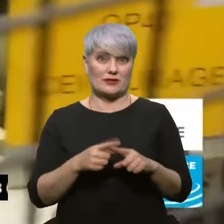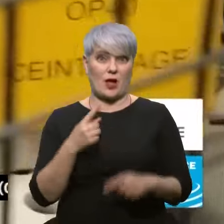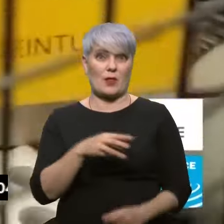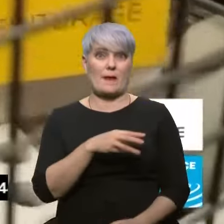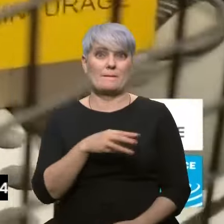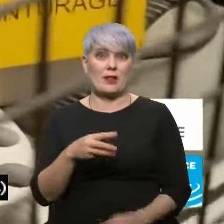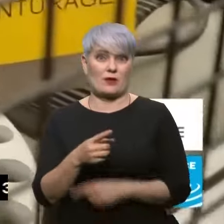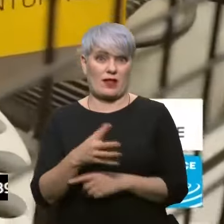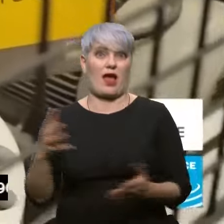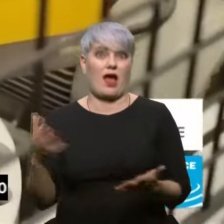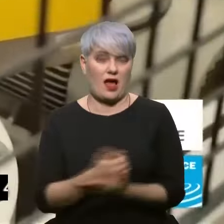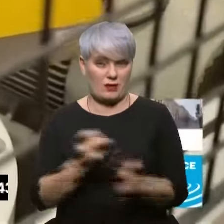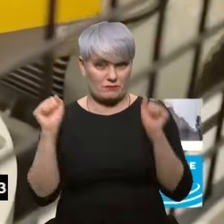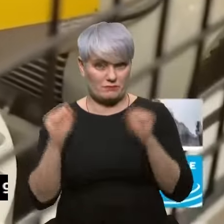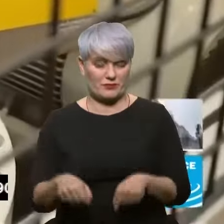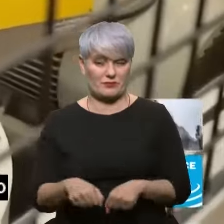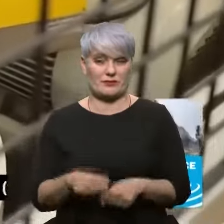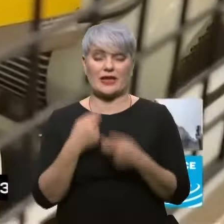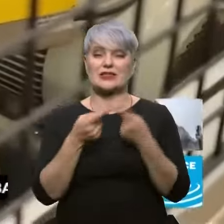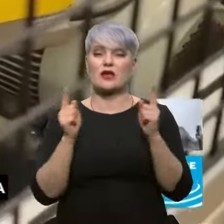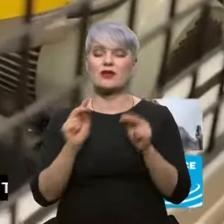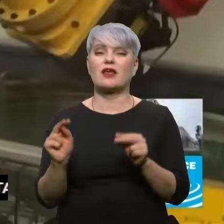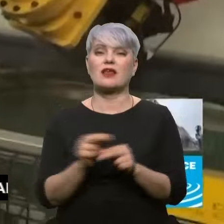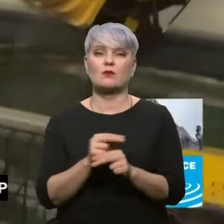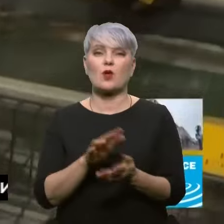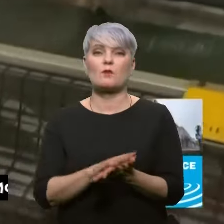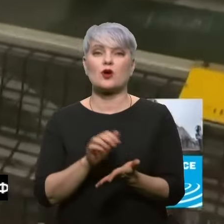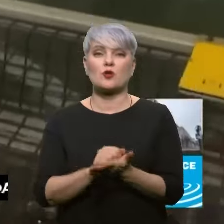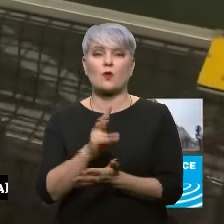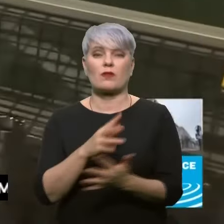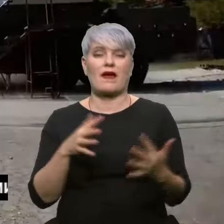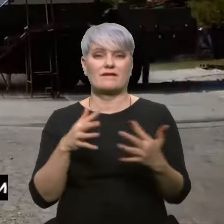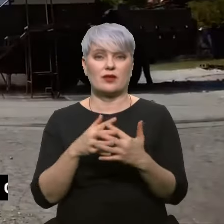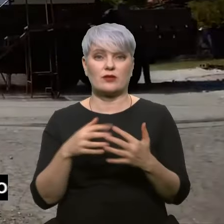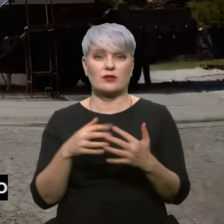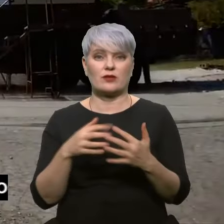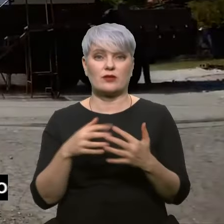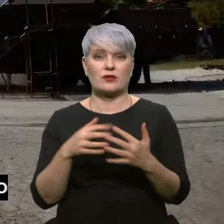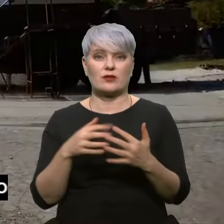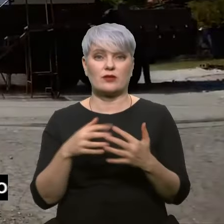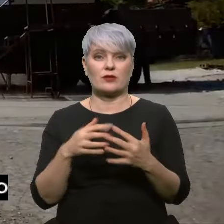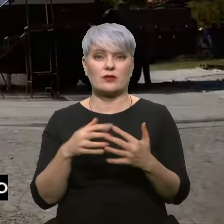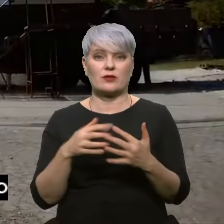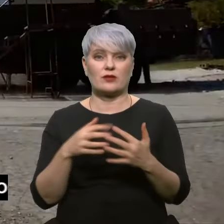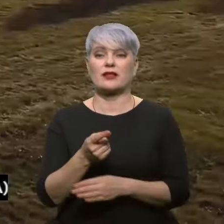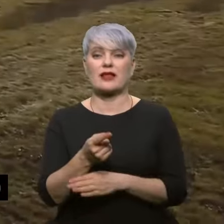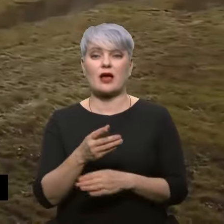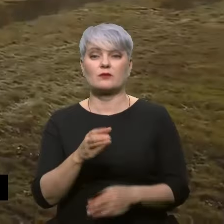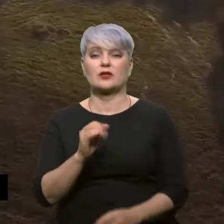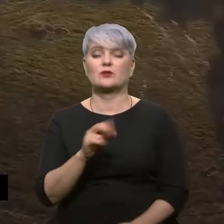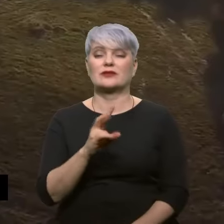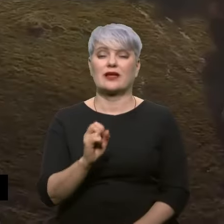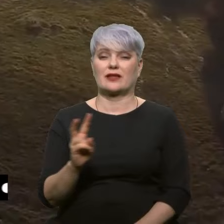рік вдалося б досягти. У Словаччині ремонтують пошкоджену на фронті воєнну техніку, а ще виробляють гаубиці «Зузанна-2» за